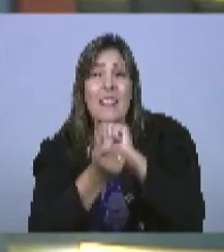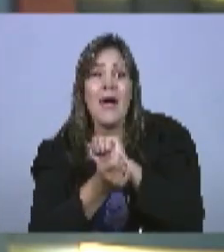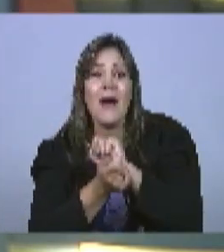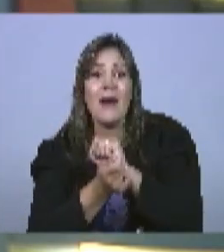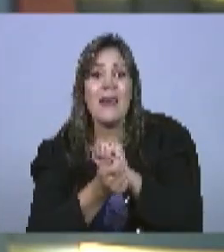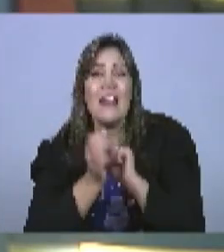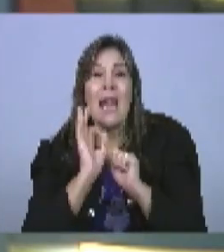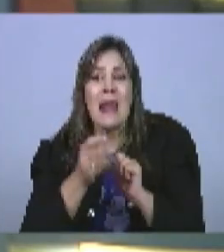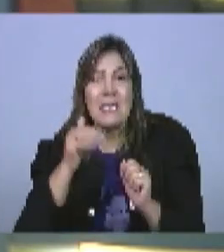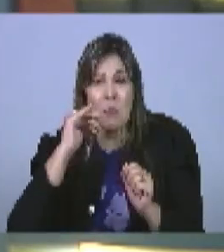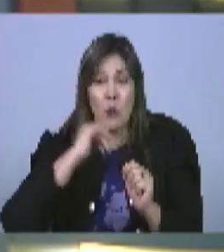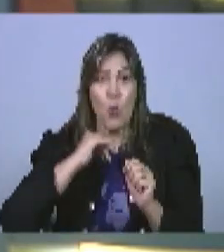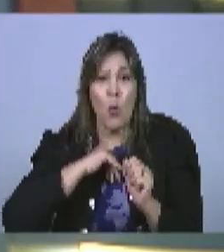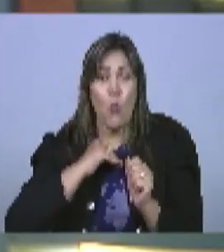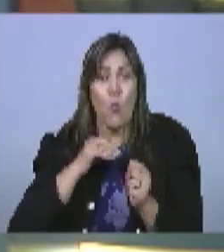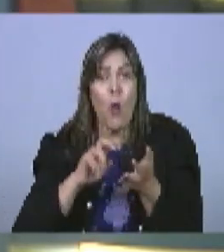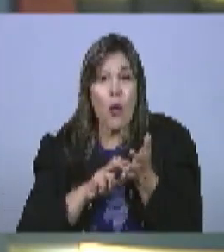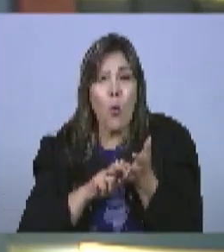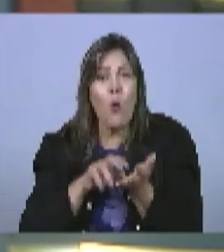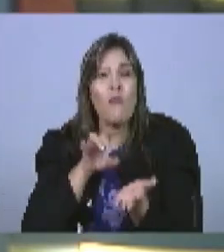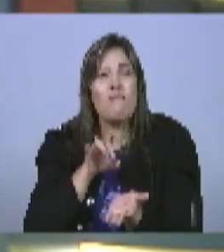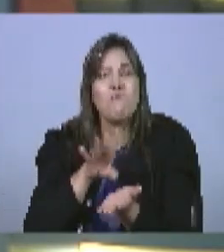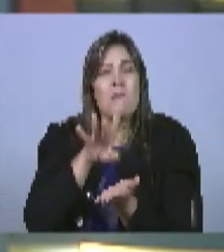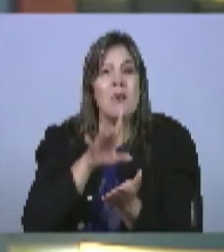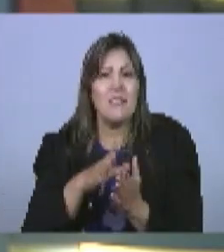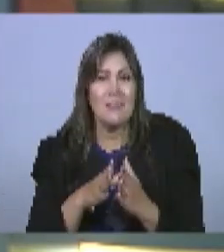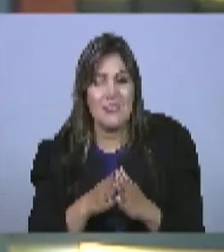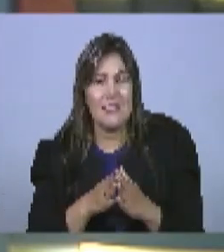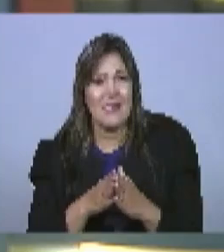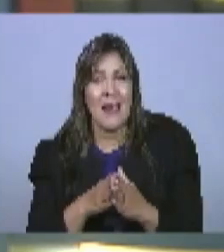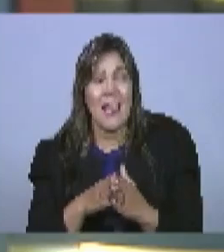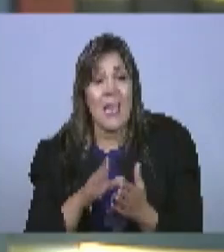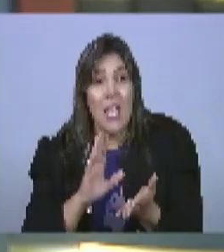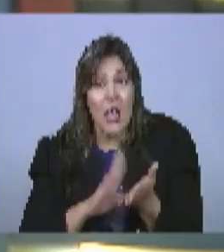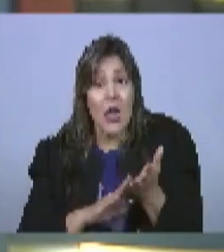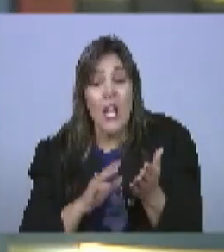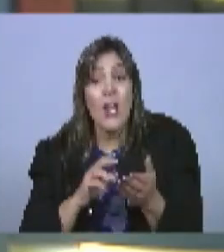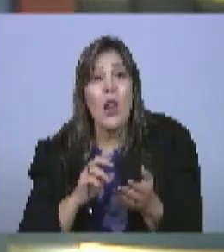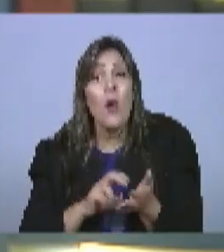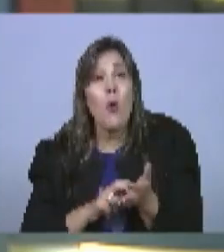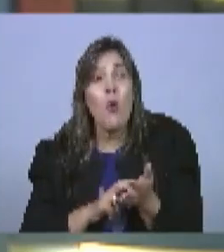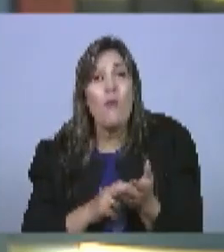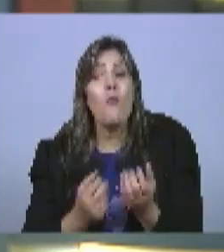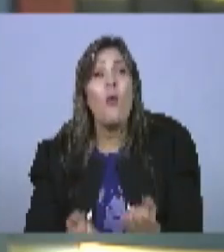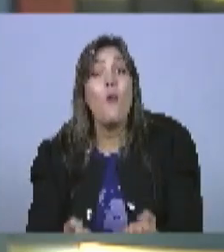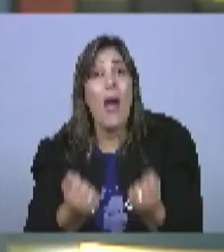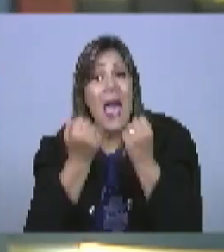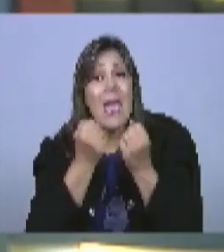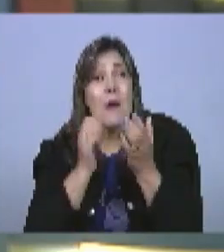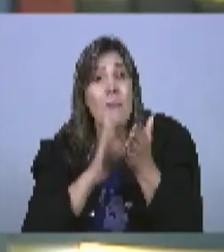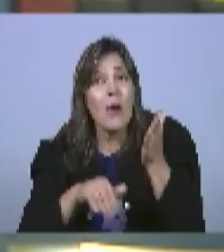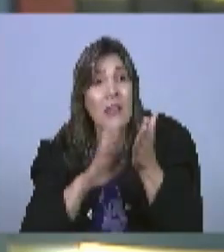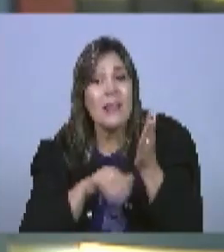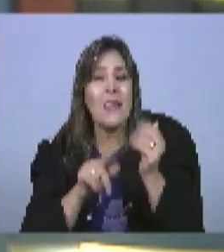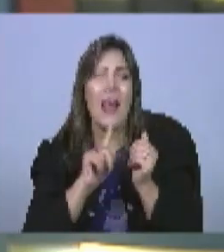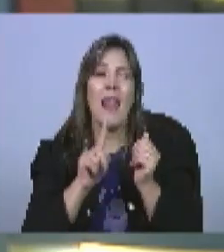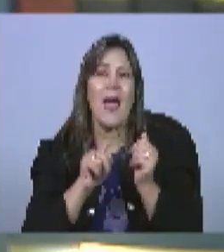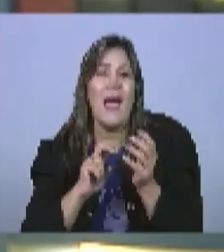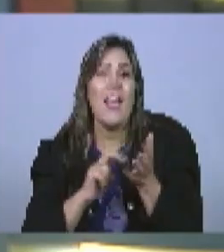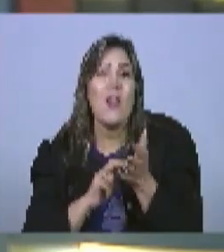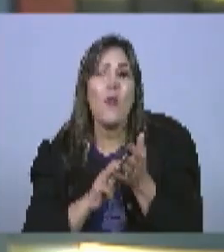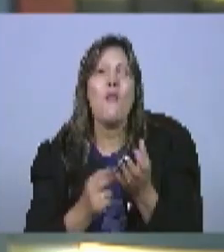من الخوف الخوف لا يمنع ان خطر يحدث الخوف يمنع من الاستمتاع